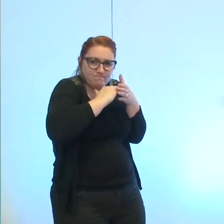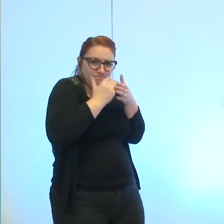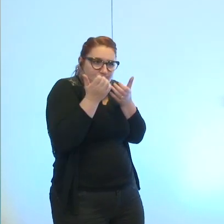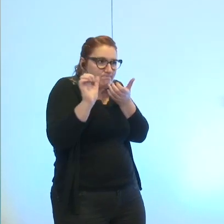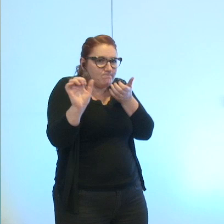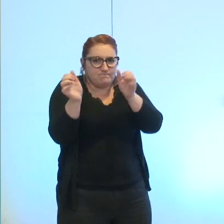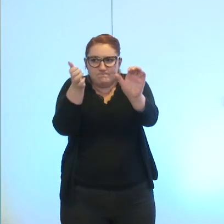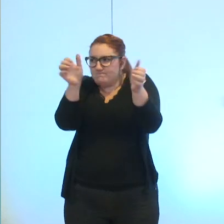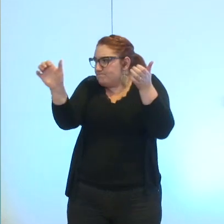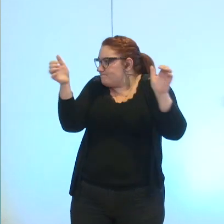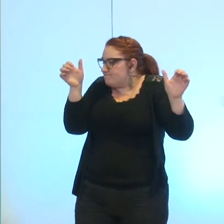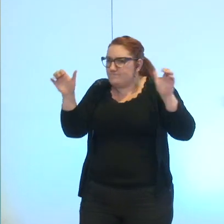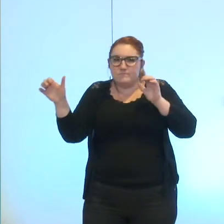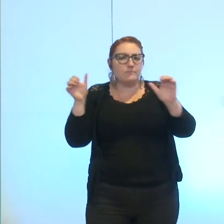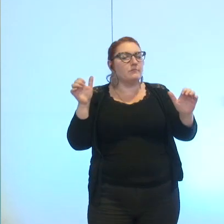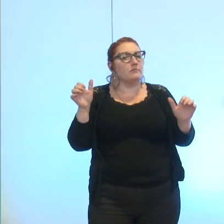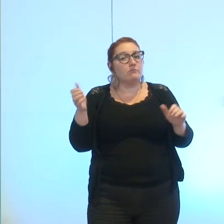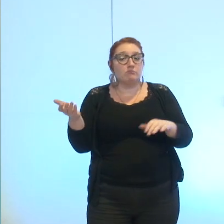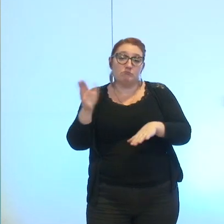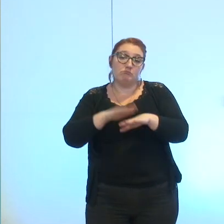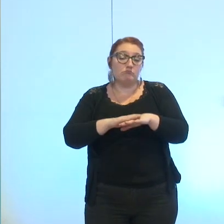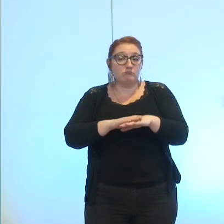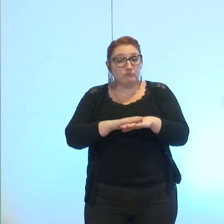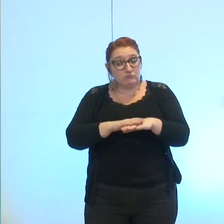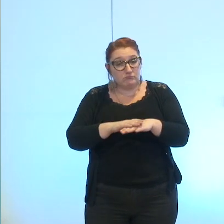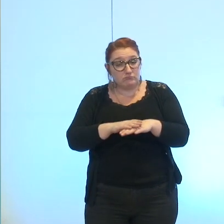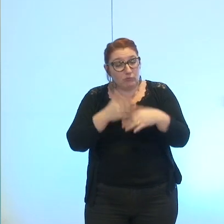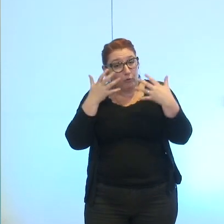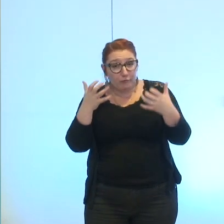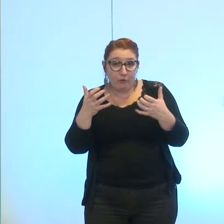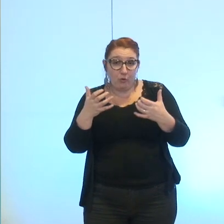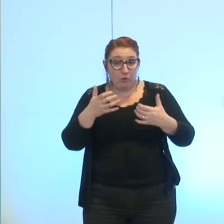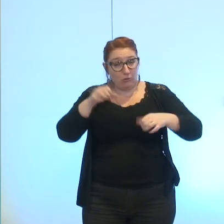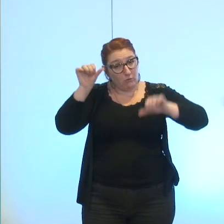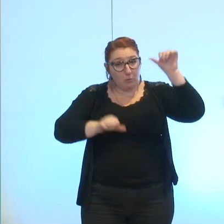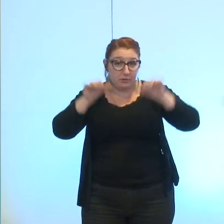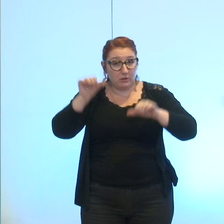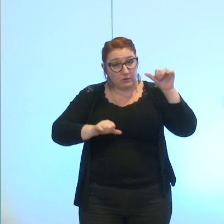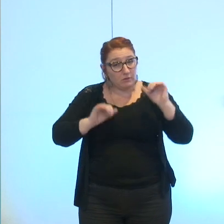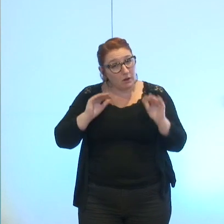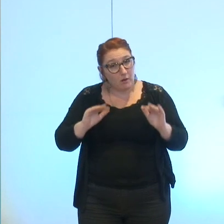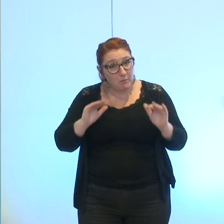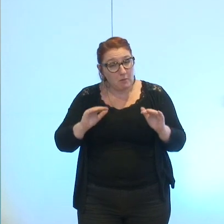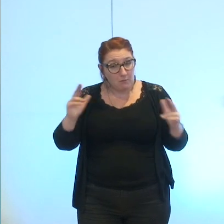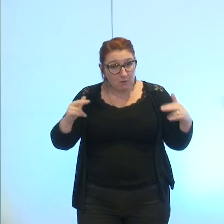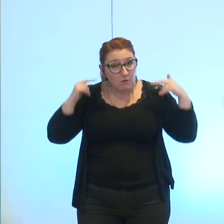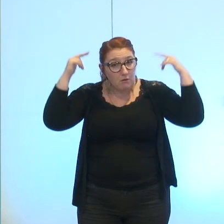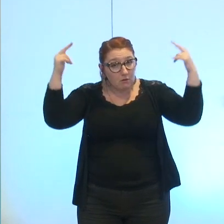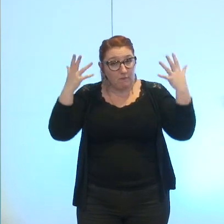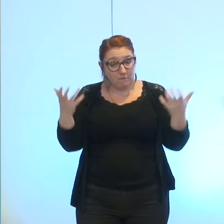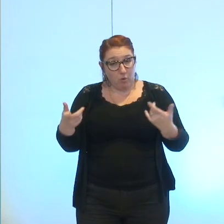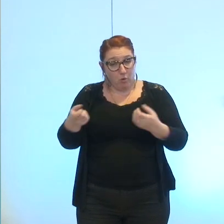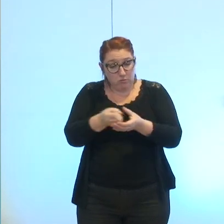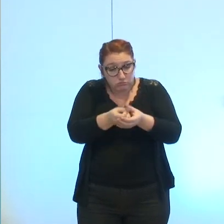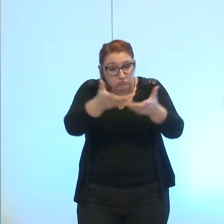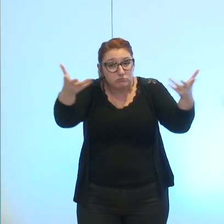avec cela néanmoins nourrir sa compétitivité nourrir son développement économique nourrir